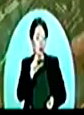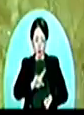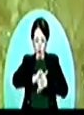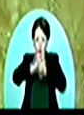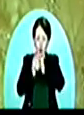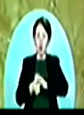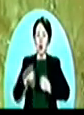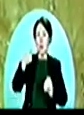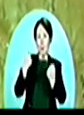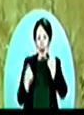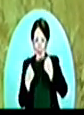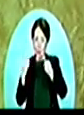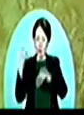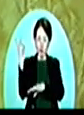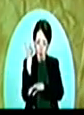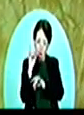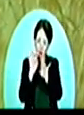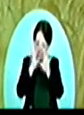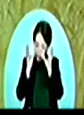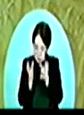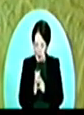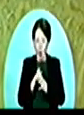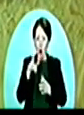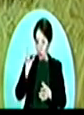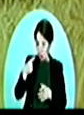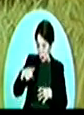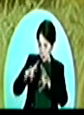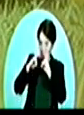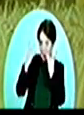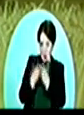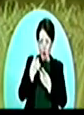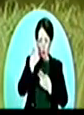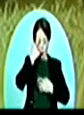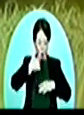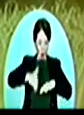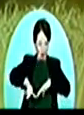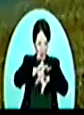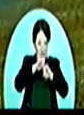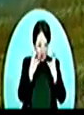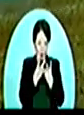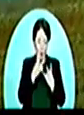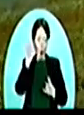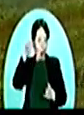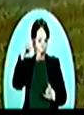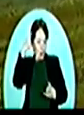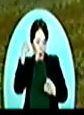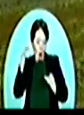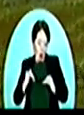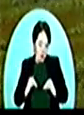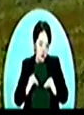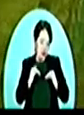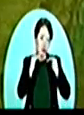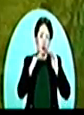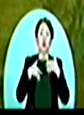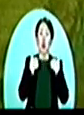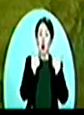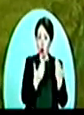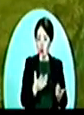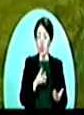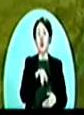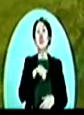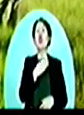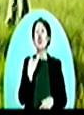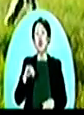техник, машин механизмыг эзэмшиж, хүний нийгэмд, Монголын нийгэмд оюуны асар их тийм хөгжилийг авчирсан